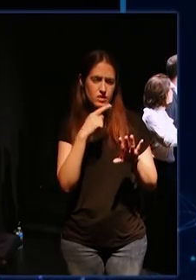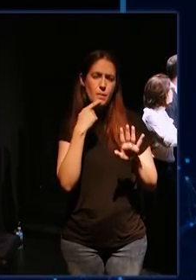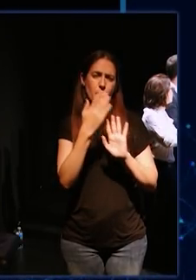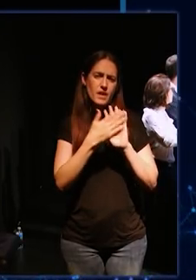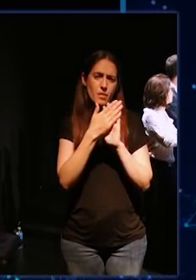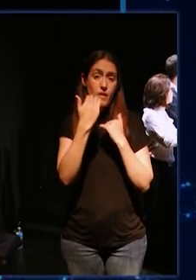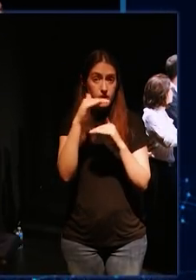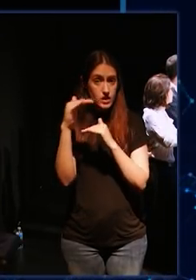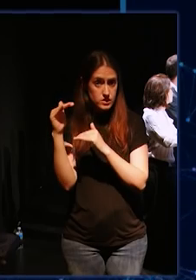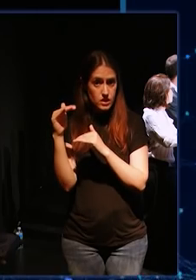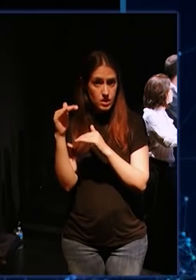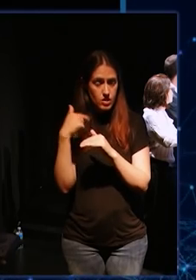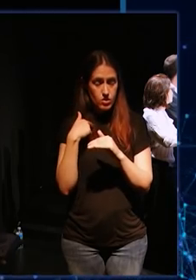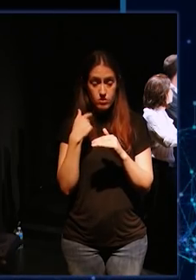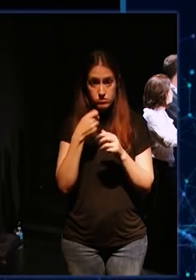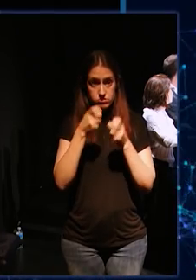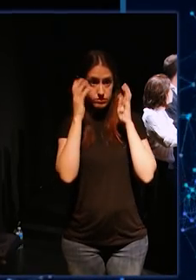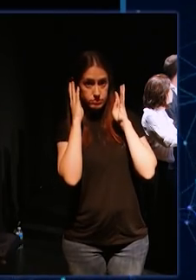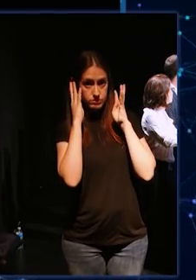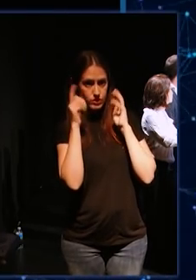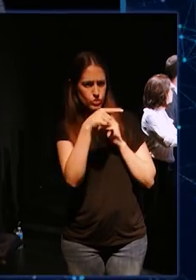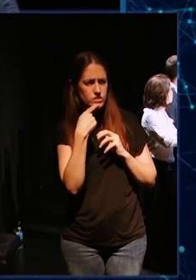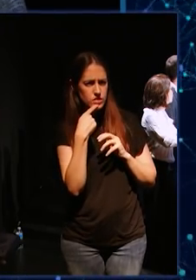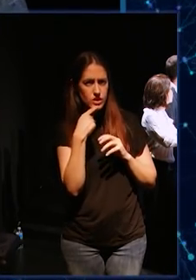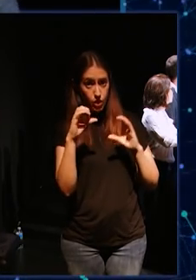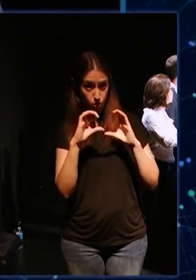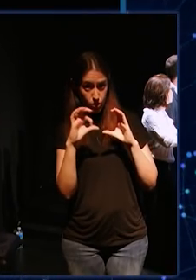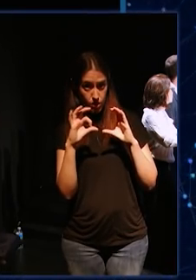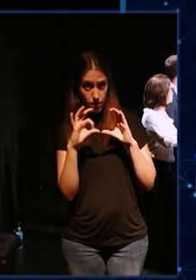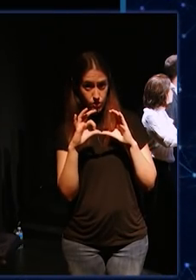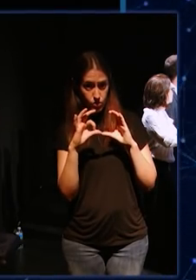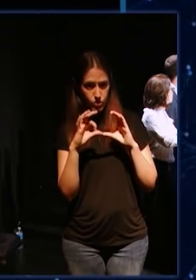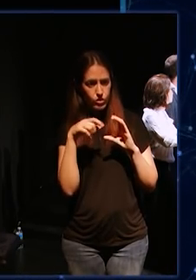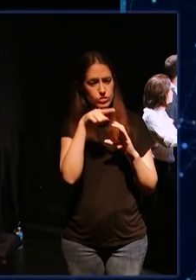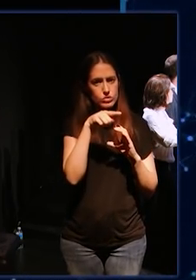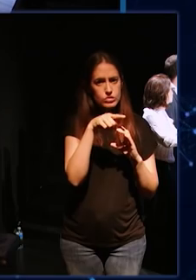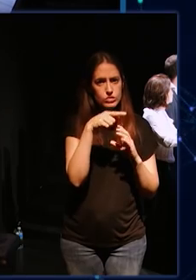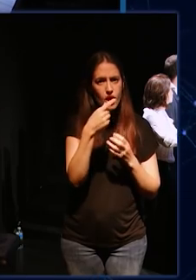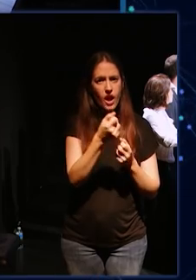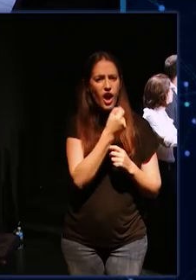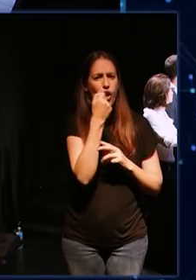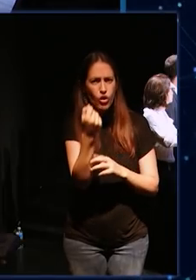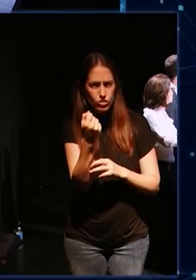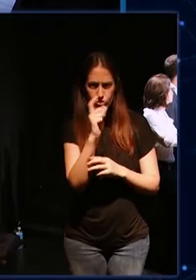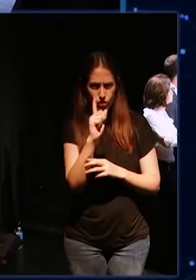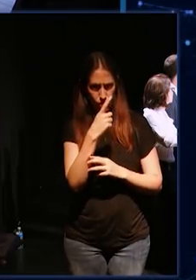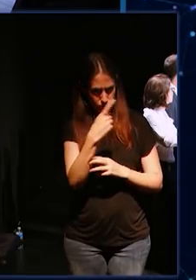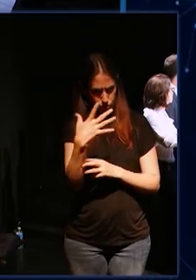Parlem d'habitatge. M'he quedat de pedra quan has dit que Ciudadanos no heu donat recolzament al 155.